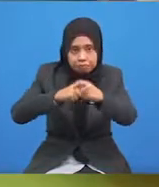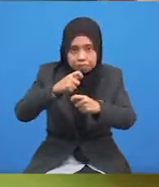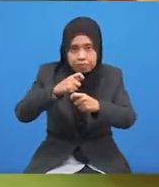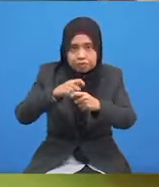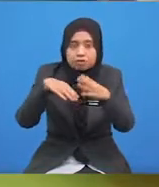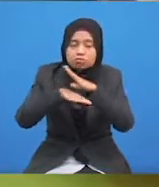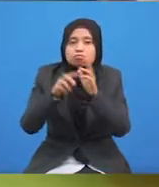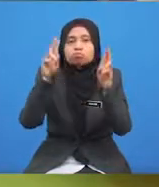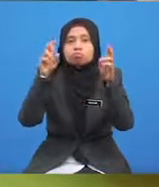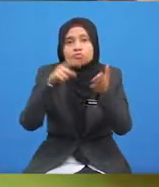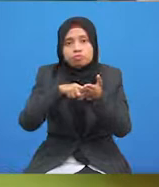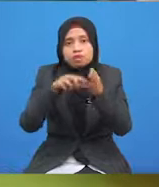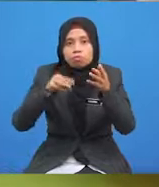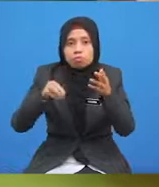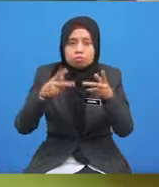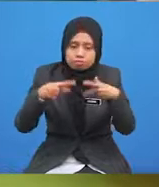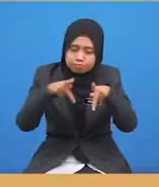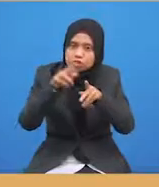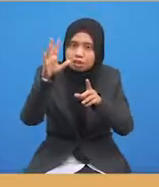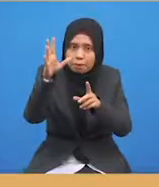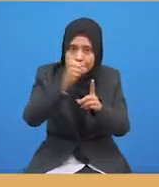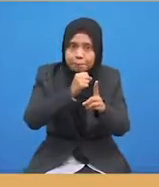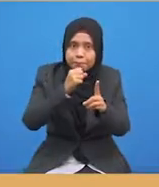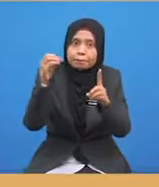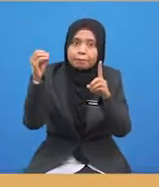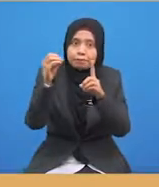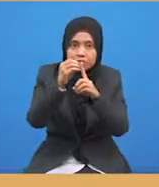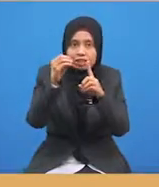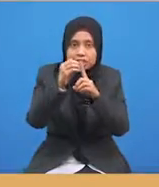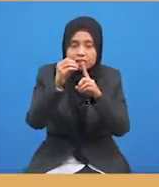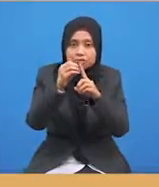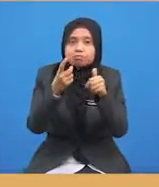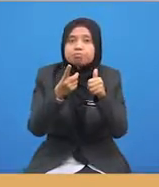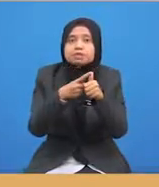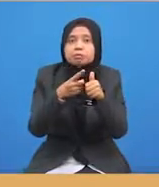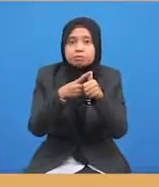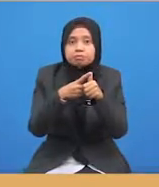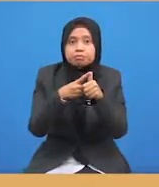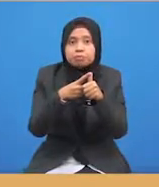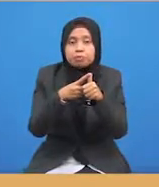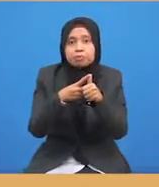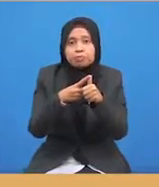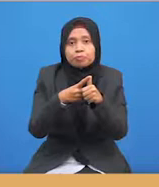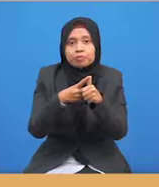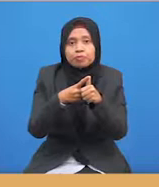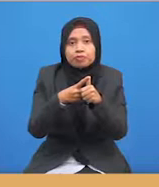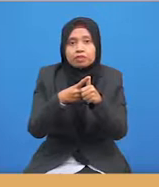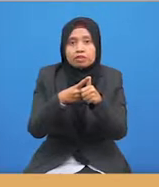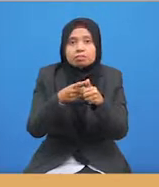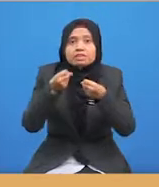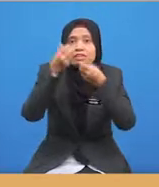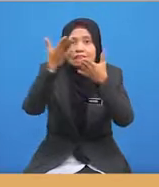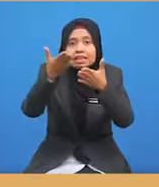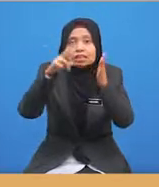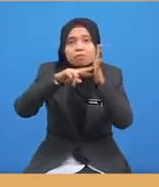ini, murid-murid perlu mencapai objektif pembelajaran yang berikut. Pertama,